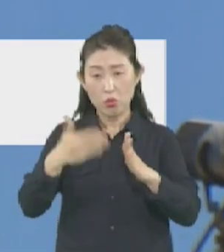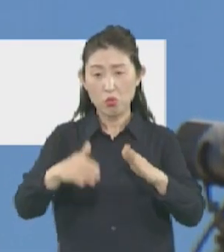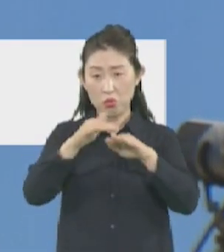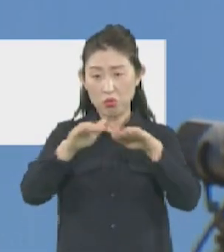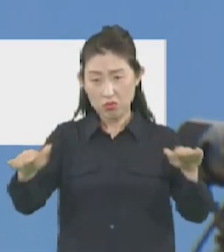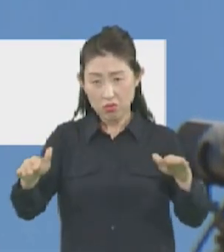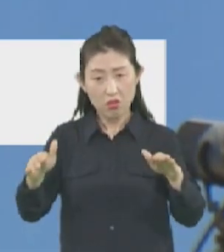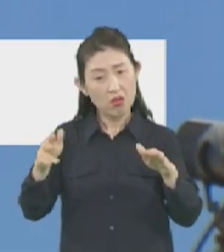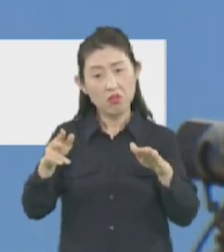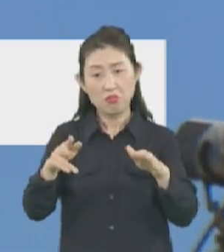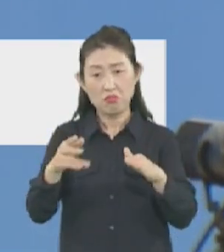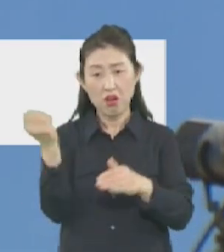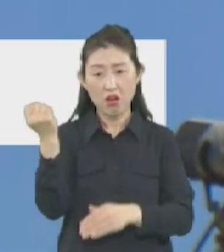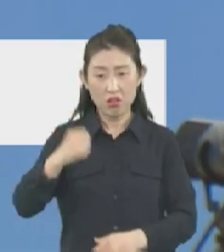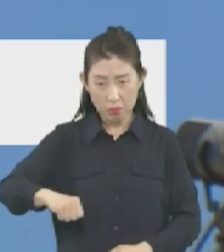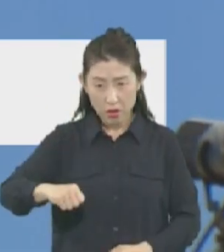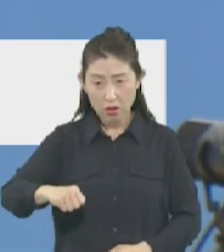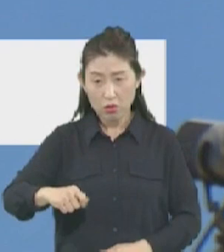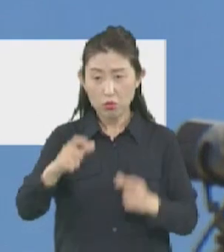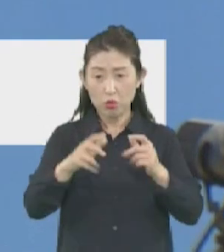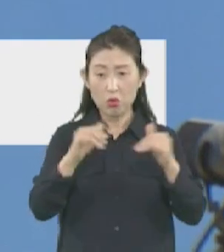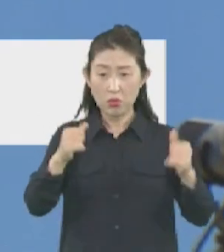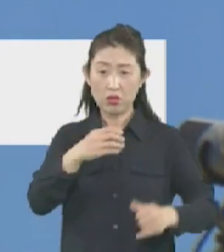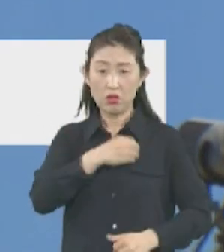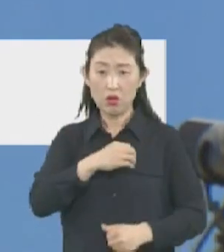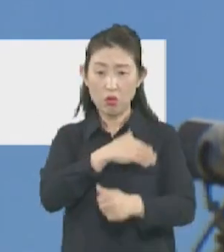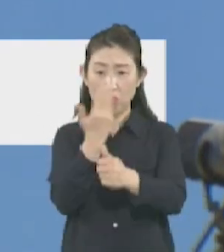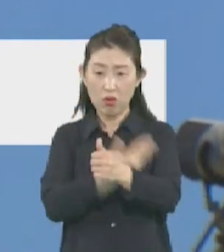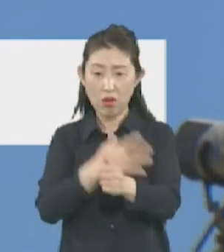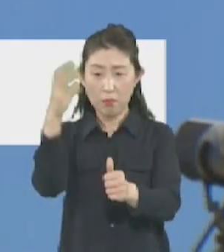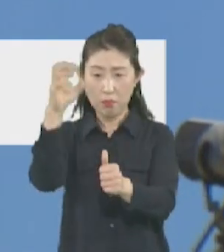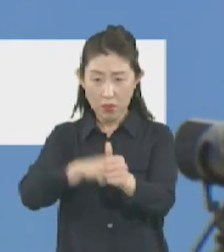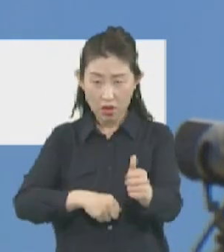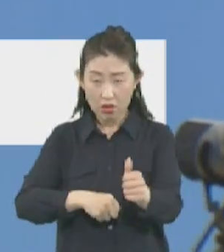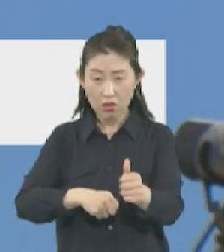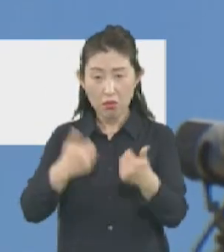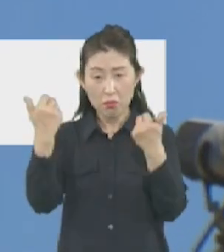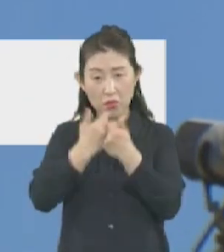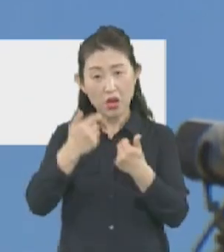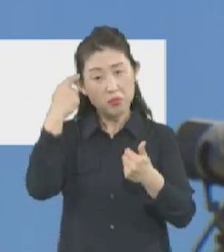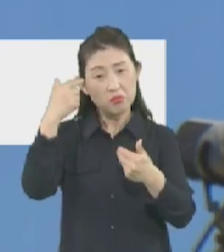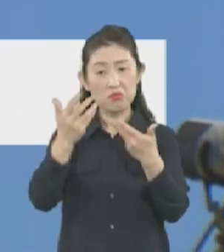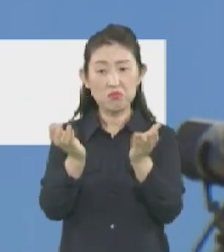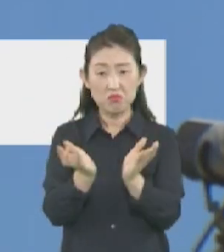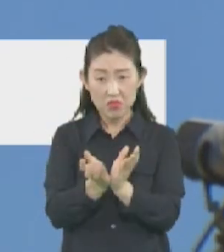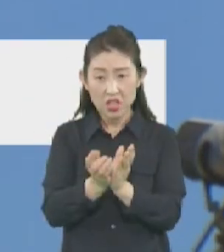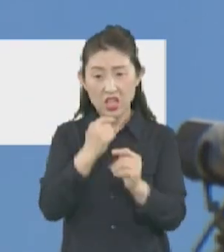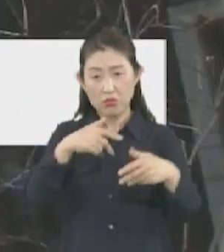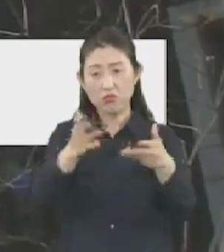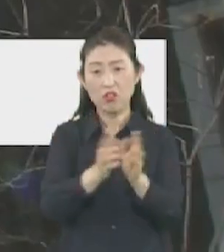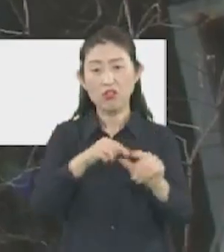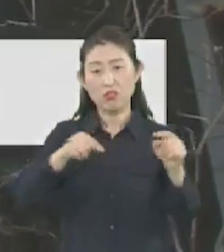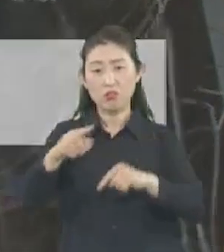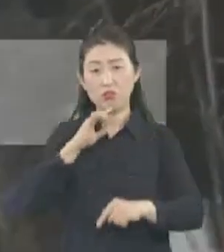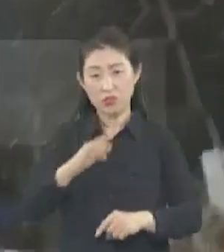원칙에 부합하지 않을 뿐만 아니라 도민과 당원의 권리를 박탈하는 반민주적인 구태 정치일